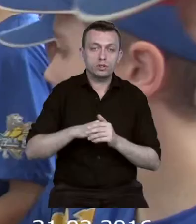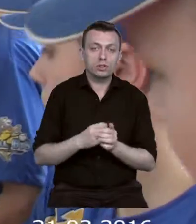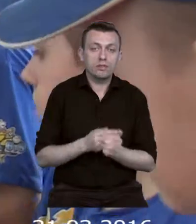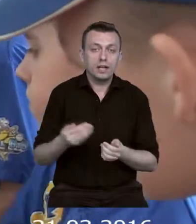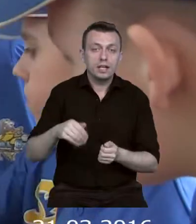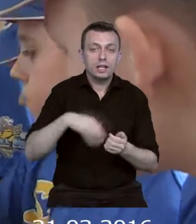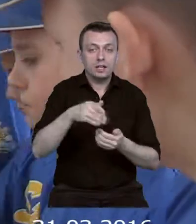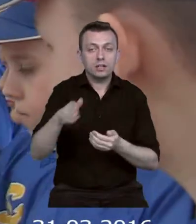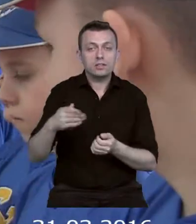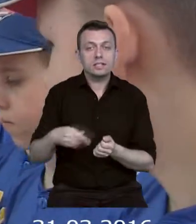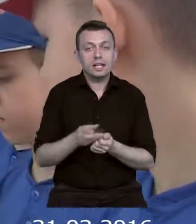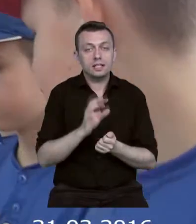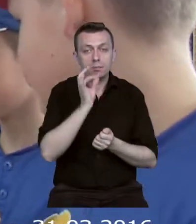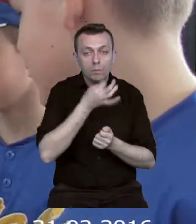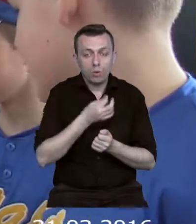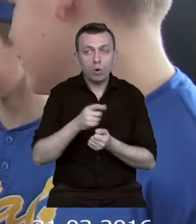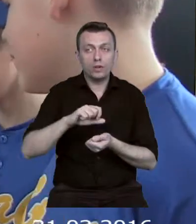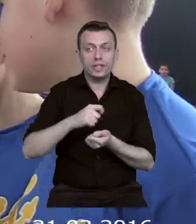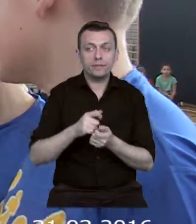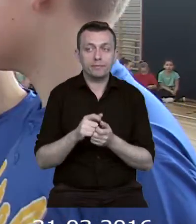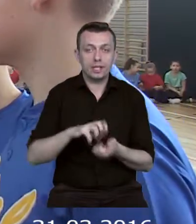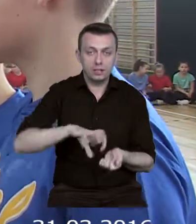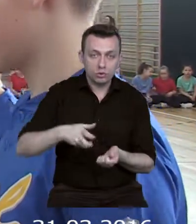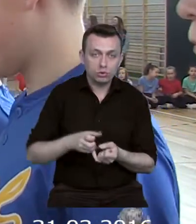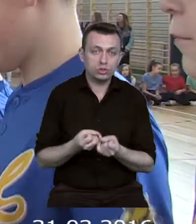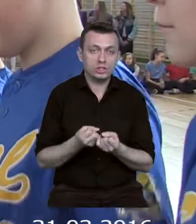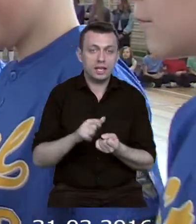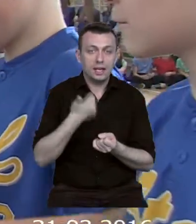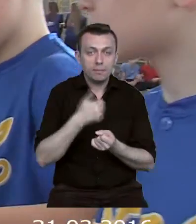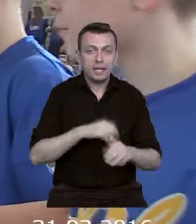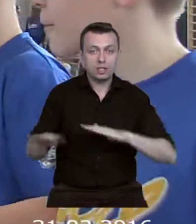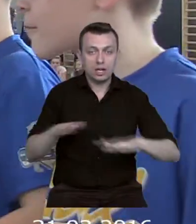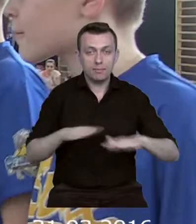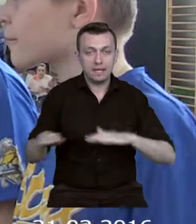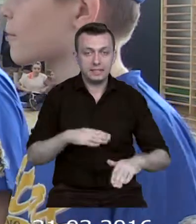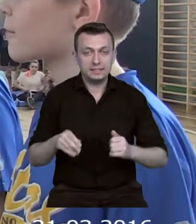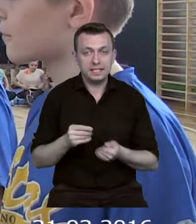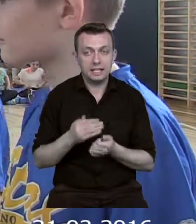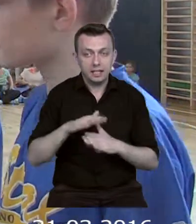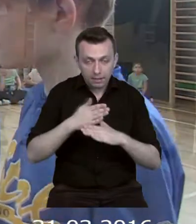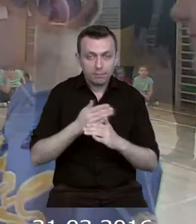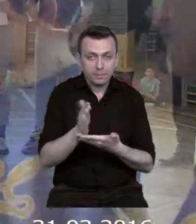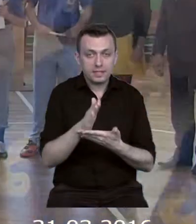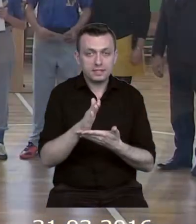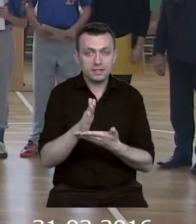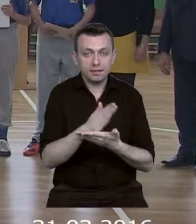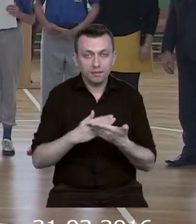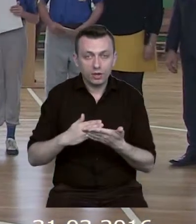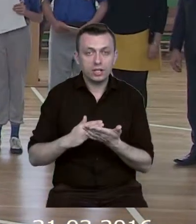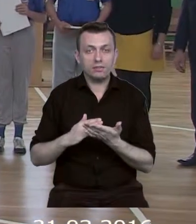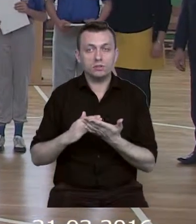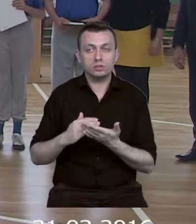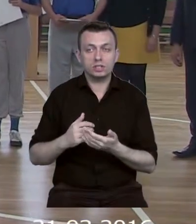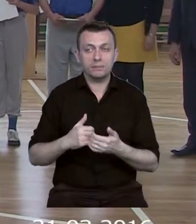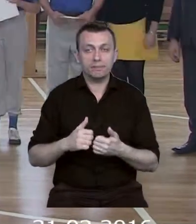uhonorowana została drużyna młodzików Miejskiego Klubu Sportowego Stal Baseball i Softball Kutno za zajęcie 1. miejsca w